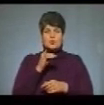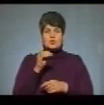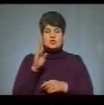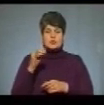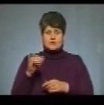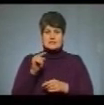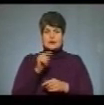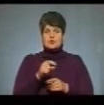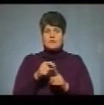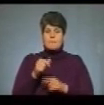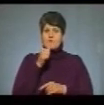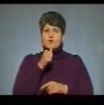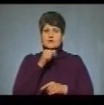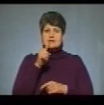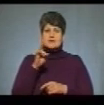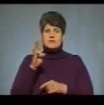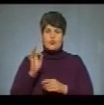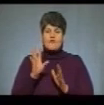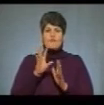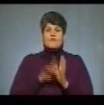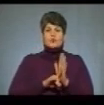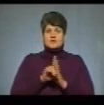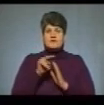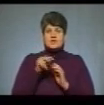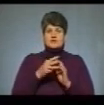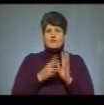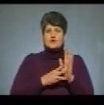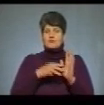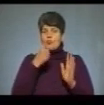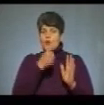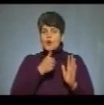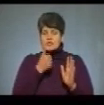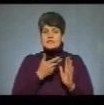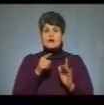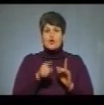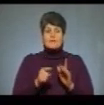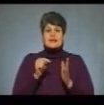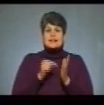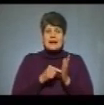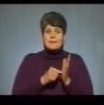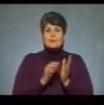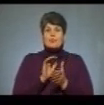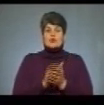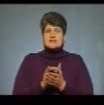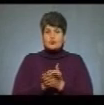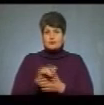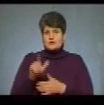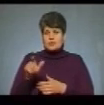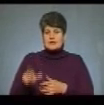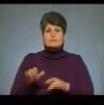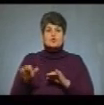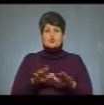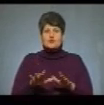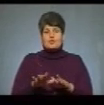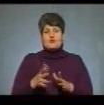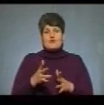його словами, пробне ЗНО в Україні ввели у 2008 році. Його мета – ознайомити учасників тестування з процедурою проведення